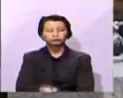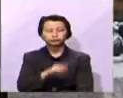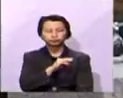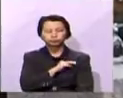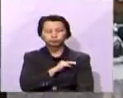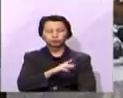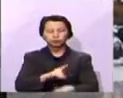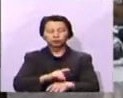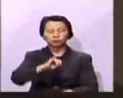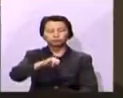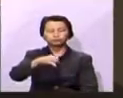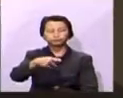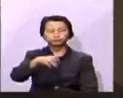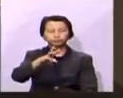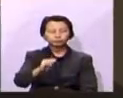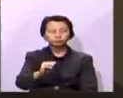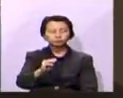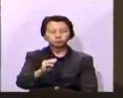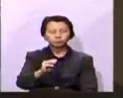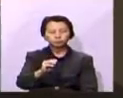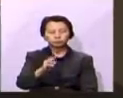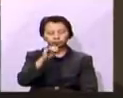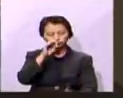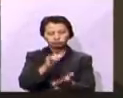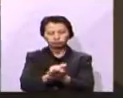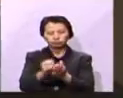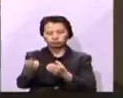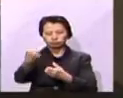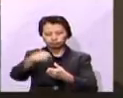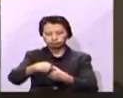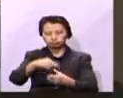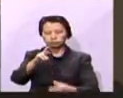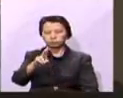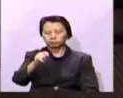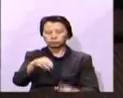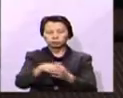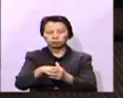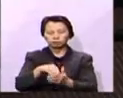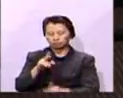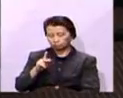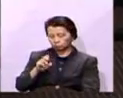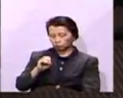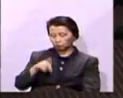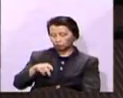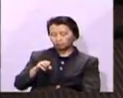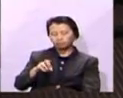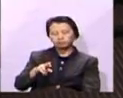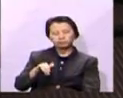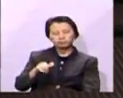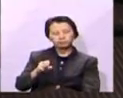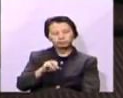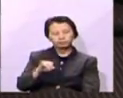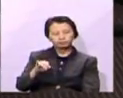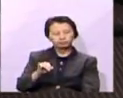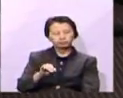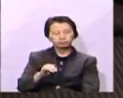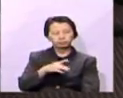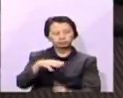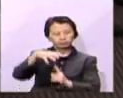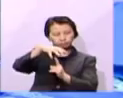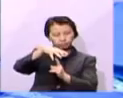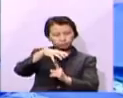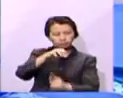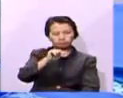Menteri di Jabatan Perdana Menteri Tan Sri Joseph Kurup yakin penglibatan rukun tetangga dalam koperasi yang dinaungi Angkatan Koperasi Kebangsaan Malaysia